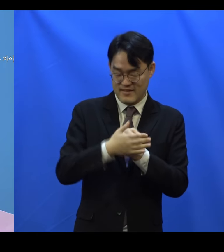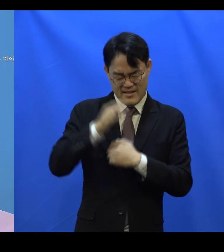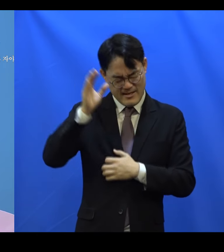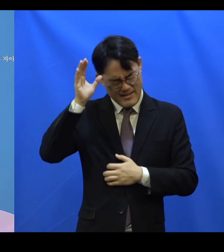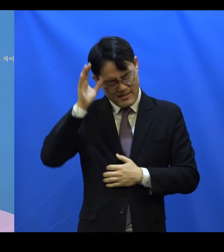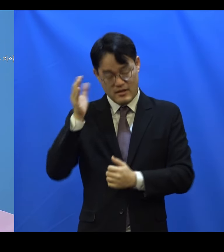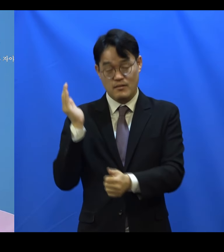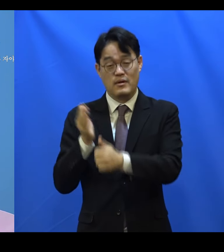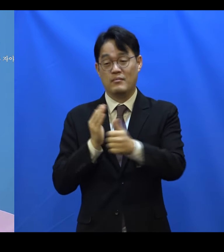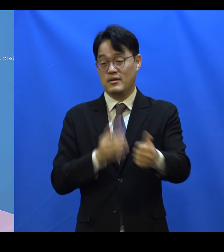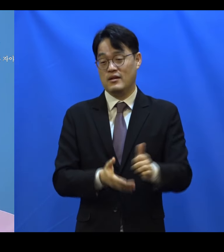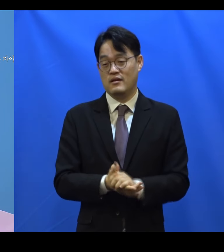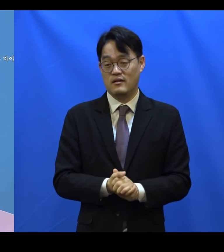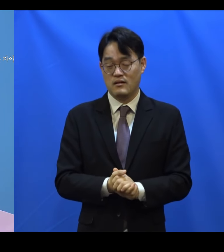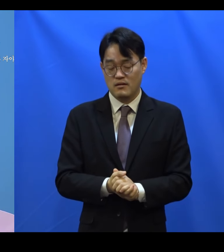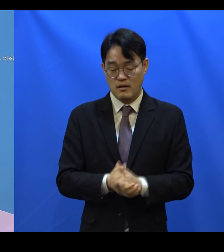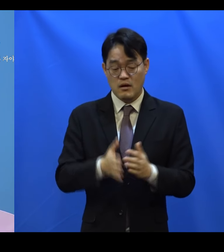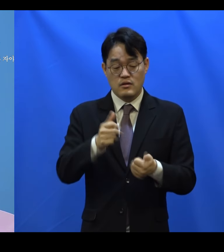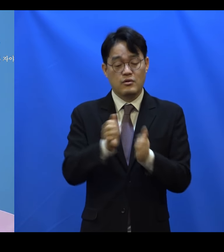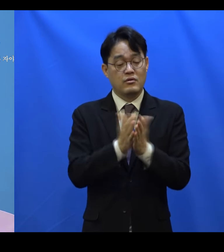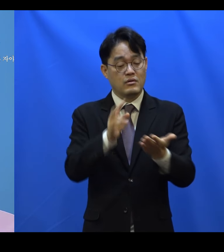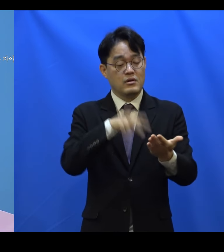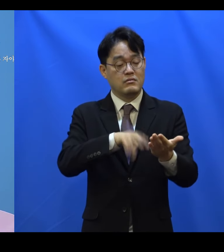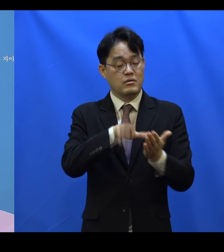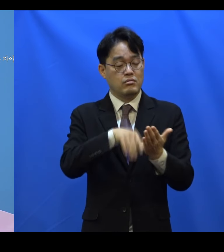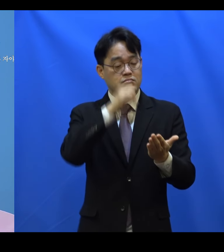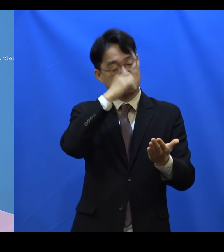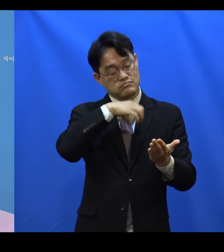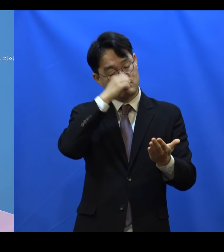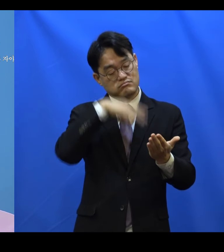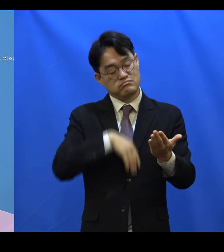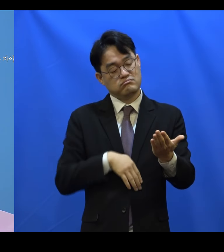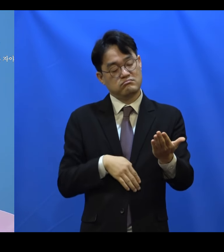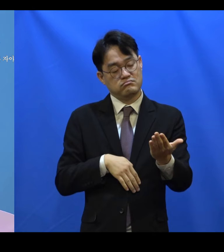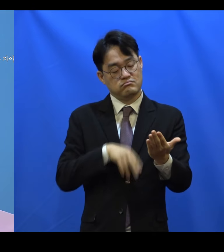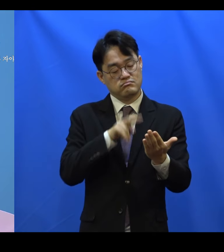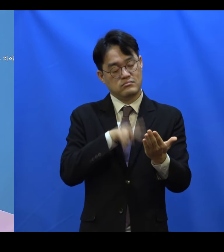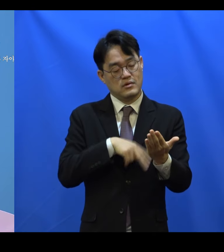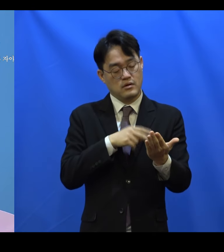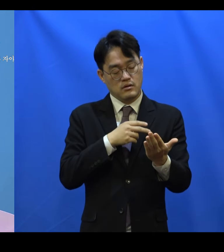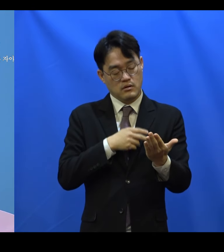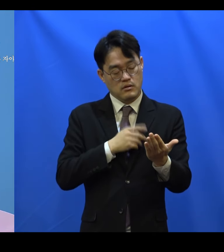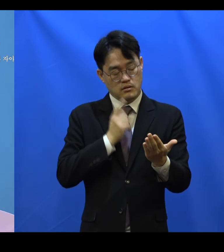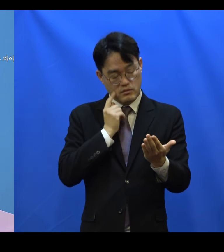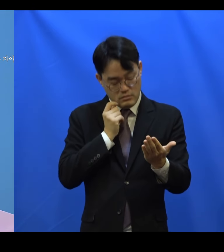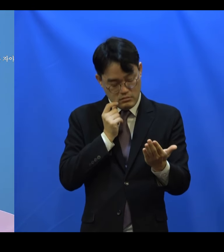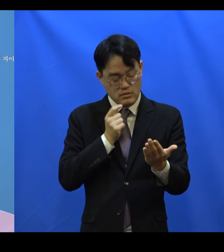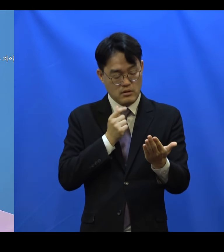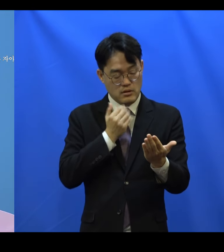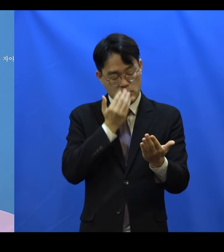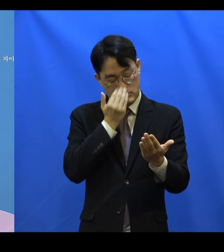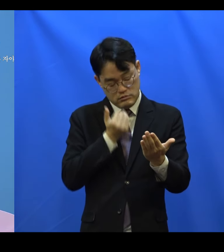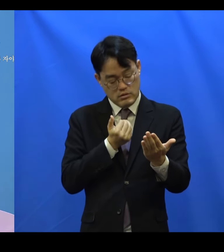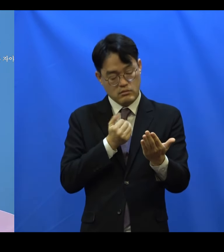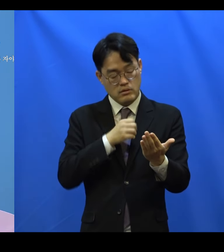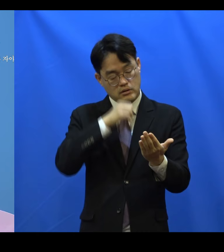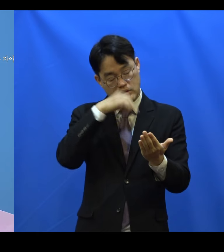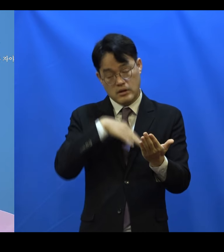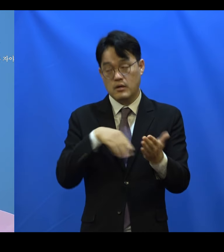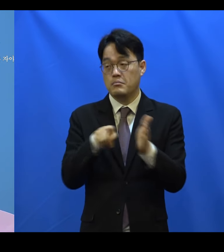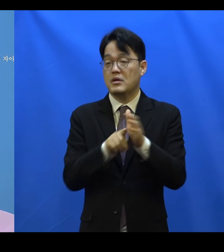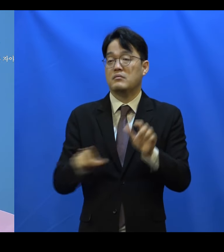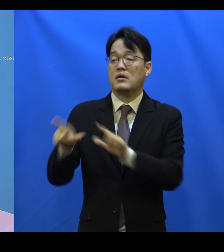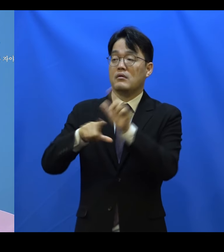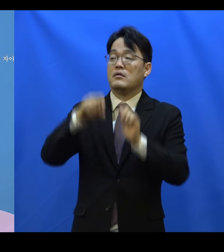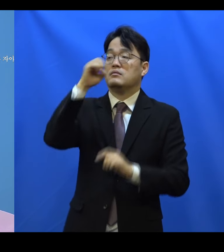신비로움이 없고 그러니까 식상해 있는 거죠. 무료하고 따분하고 막 그저 그렇고 신앙생활에 교회 다니는 거지 뭐